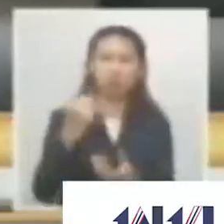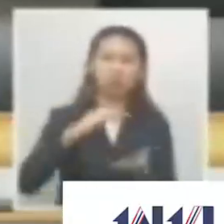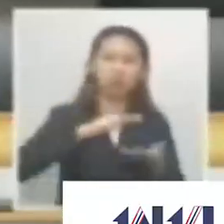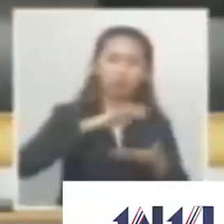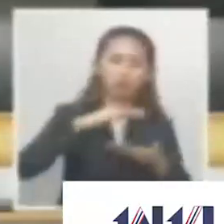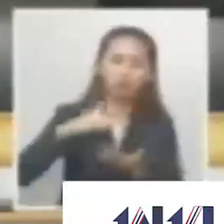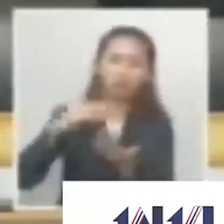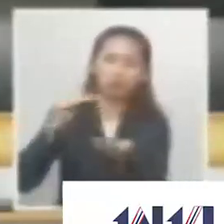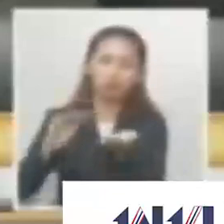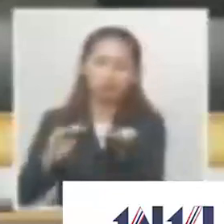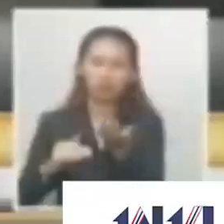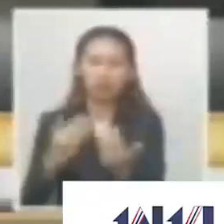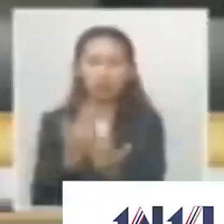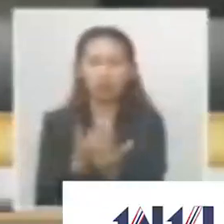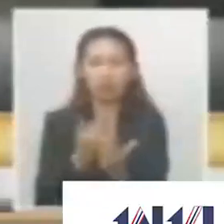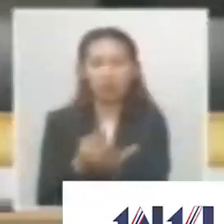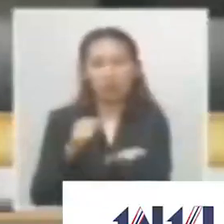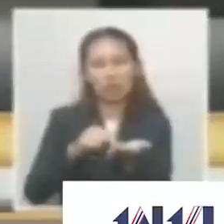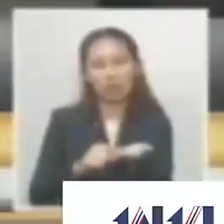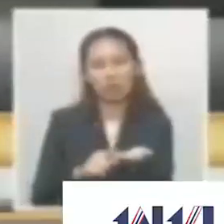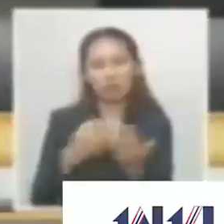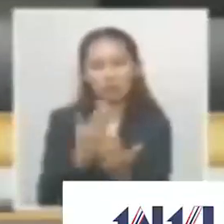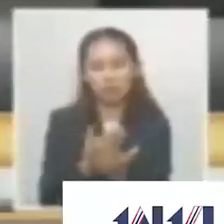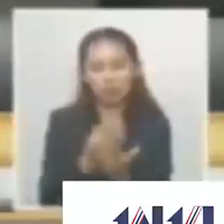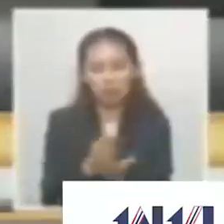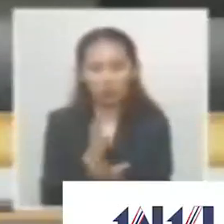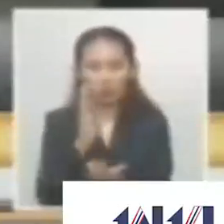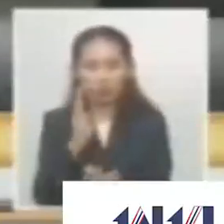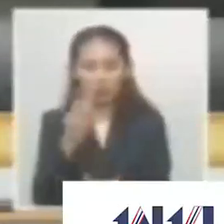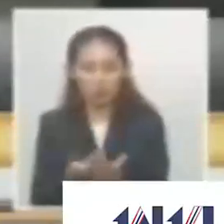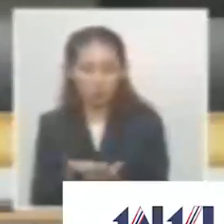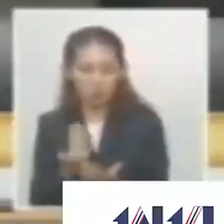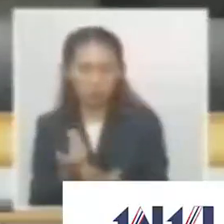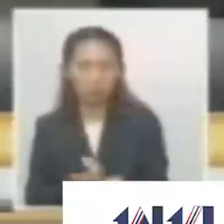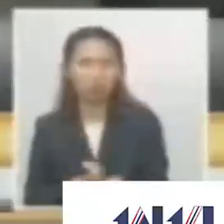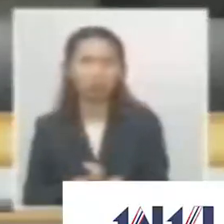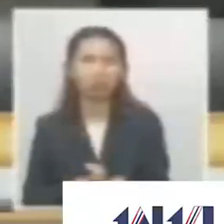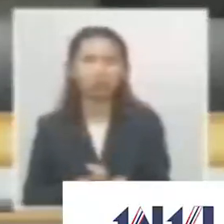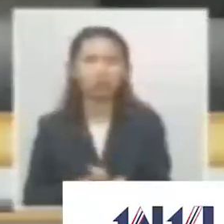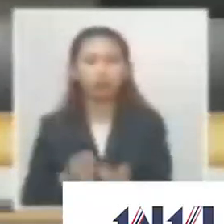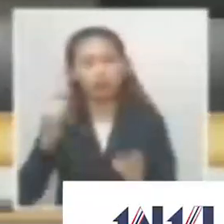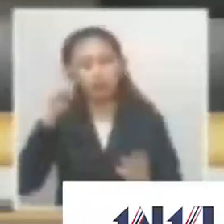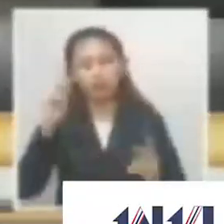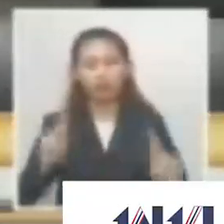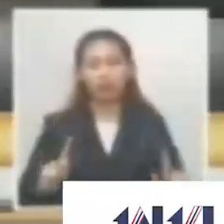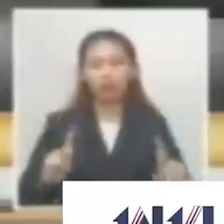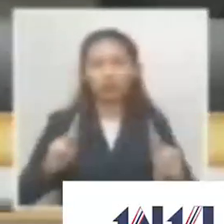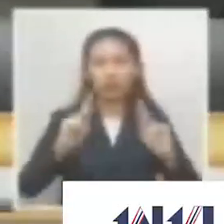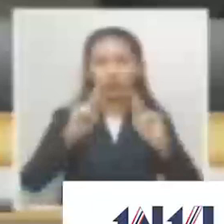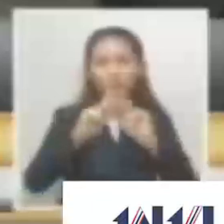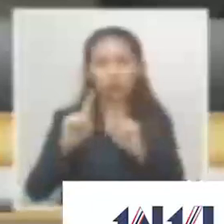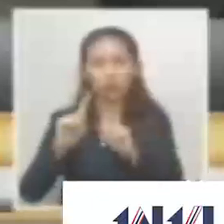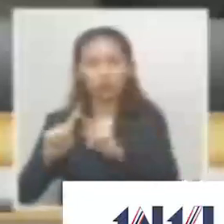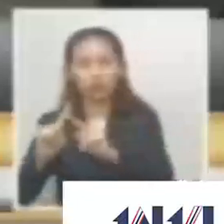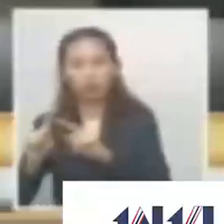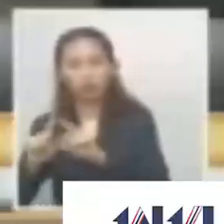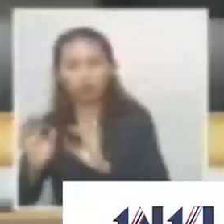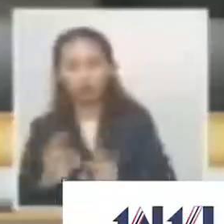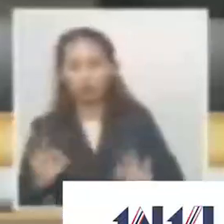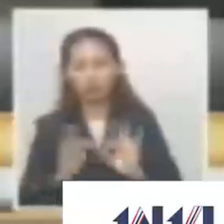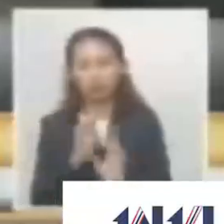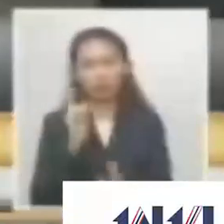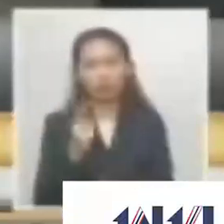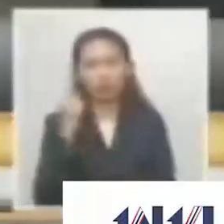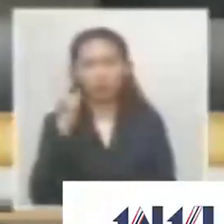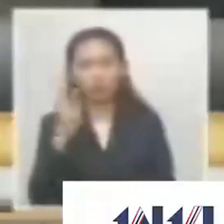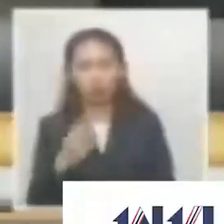ค่าเงินบาทที่แข็งนะครับก็ทางกระทรวงต่างๆที่อยู่ก็ฝากรัฐบาลให้ช่วยดูด้วยนะครับกรมเจรจาการค้าหรือกรมการค้าต่